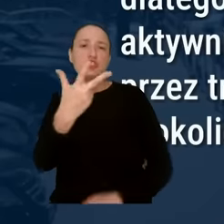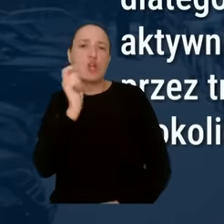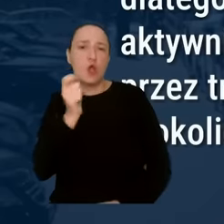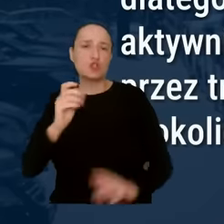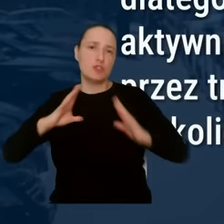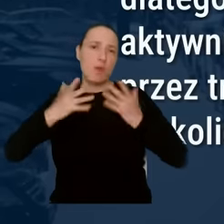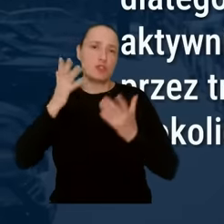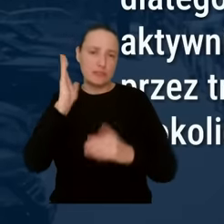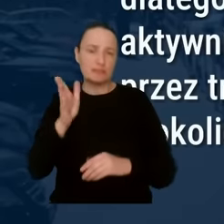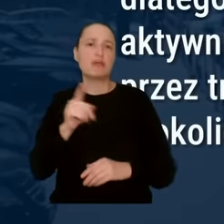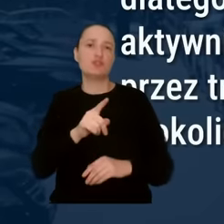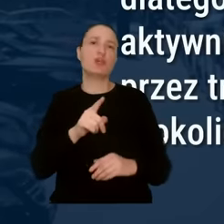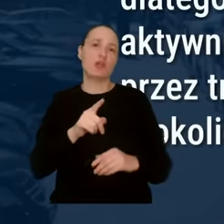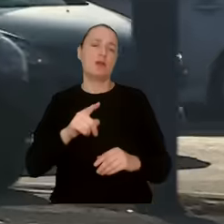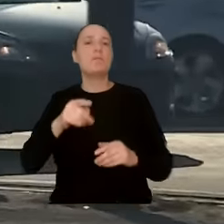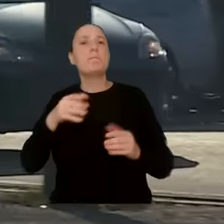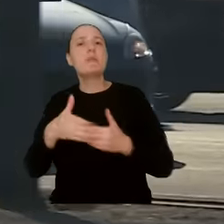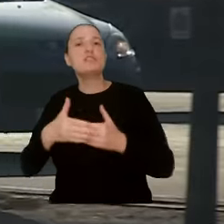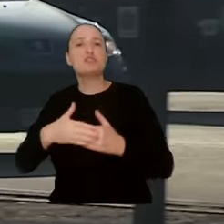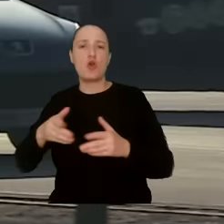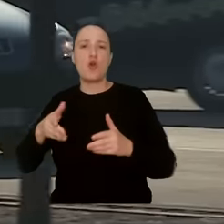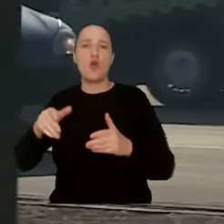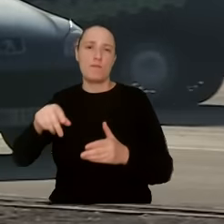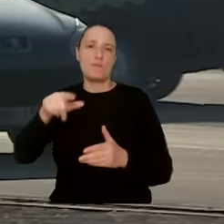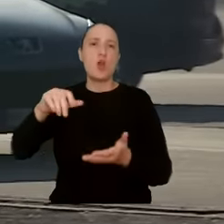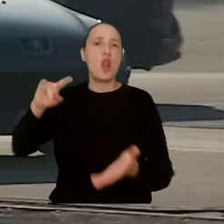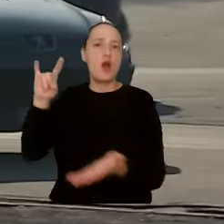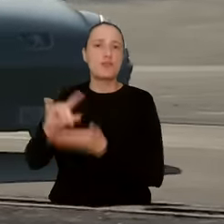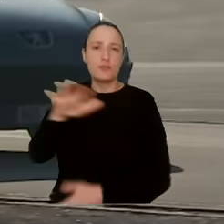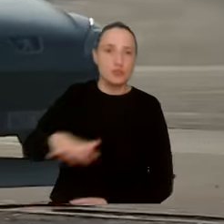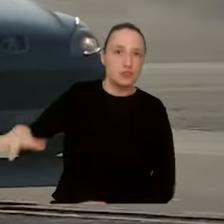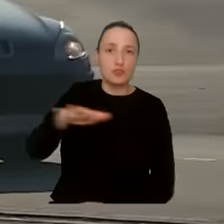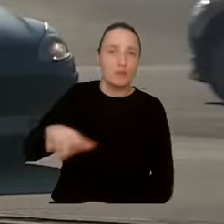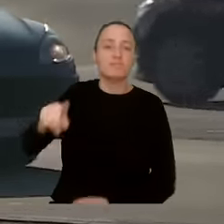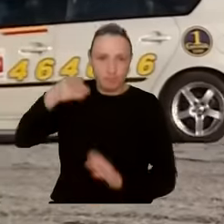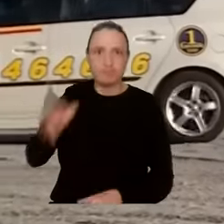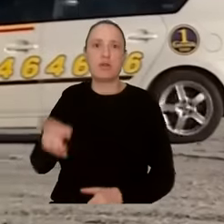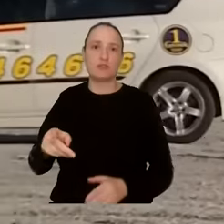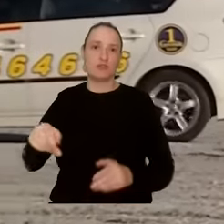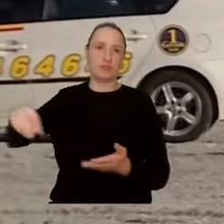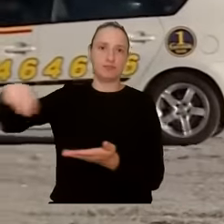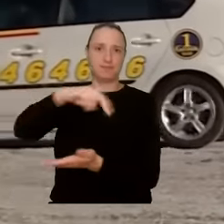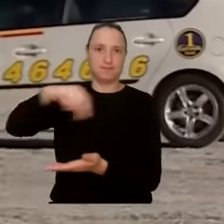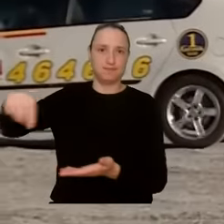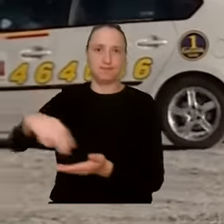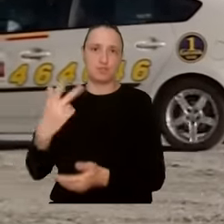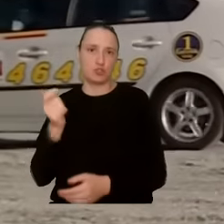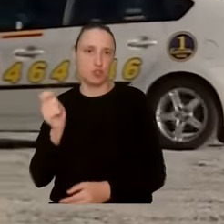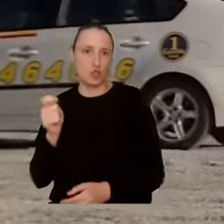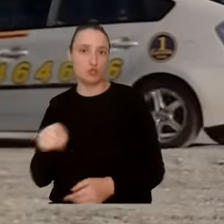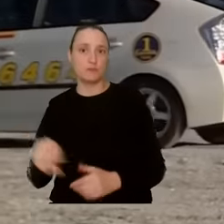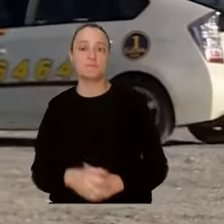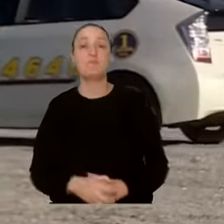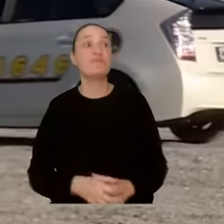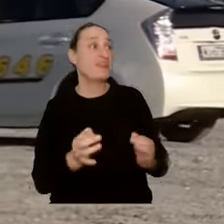godziny 15 w okolicach lotniska Chopina. W ubiegłym roku taksówkarze żądali podwyżek o 100%. Obecnie mają nadzieję uzyskać choć zgodę na